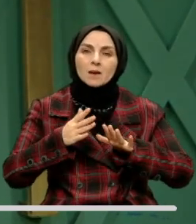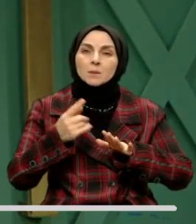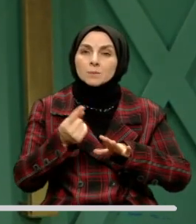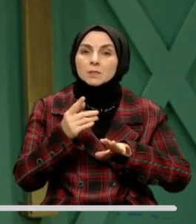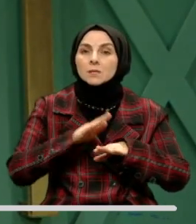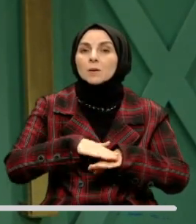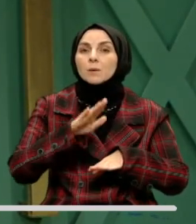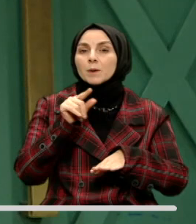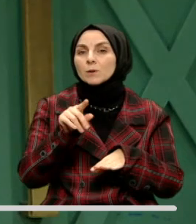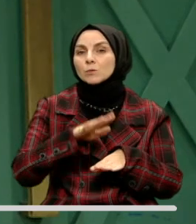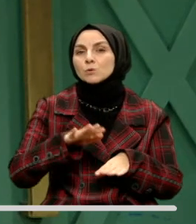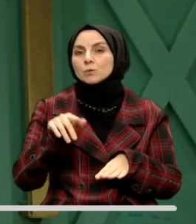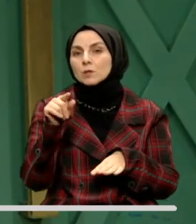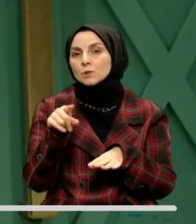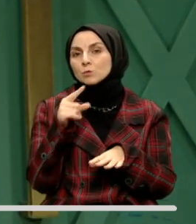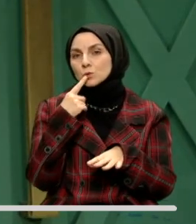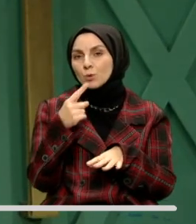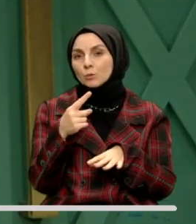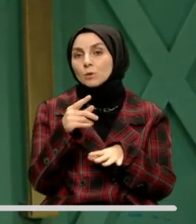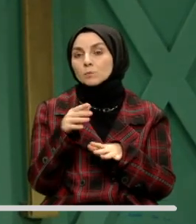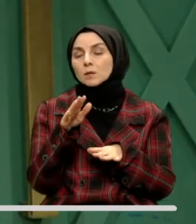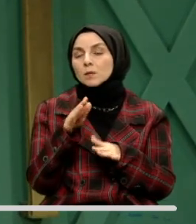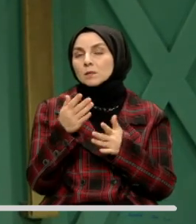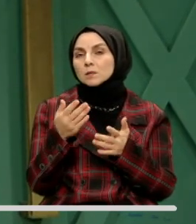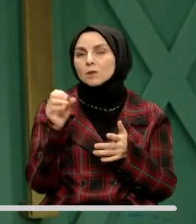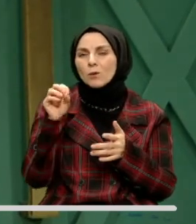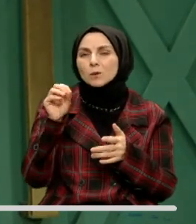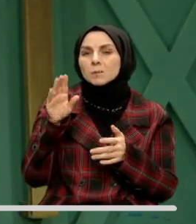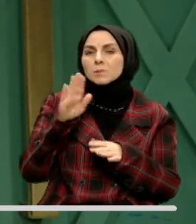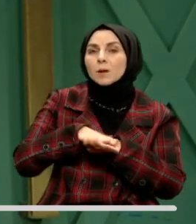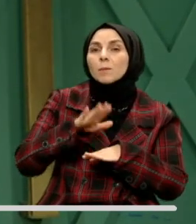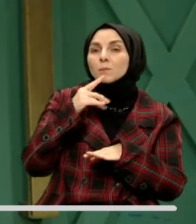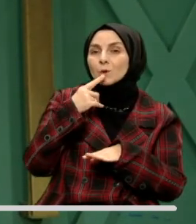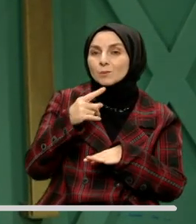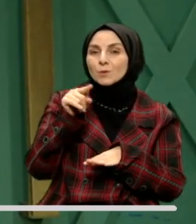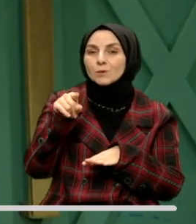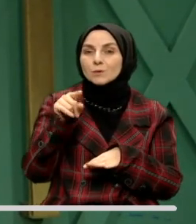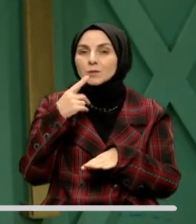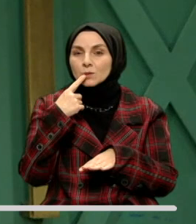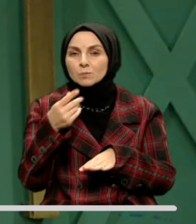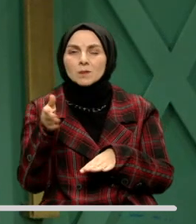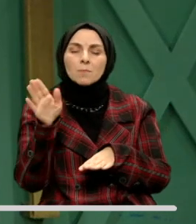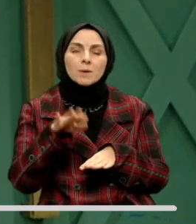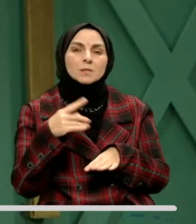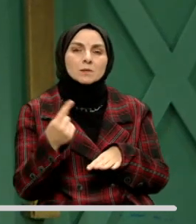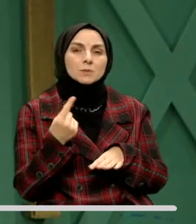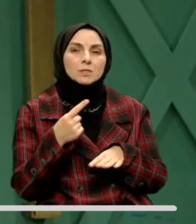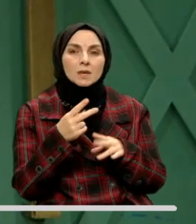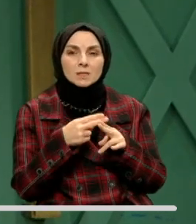şunu denedin mi? Bunu dene, ondan sonra benden yardım iste. Onu yapıyor, sonra gözlerinin içi parlıyor. Öğretmenim